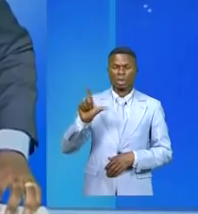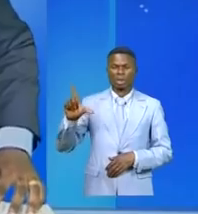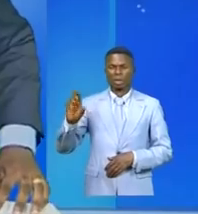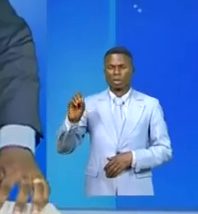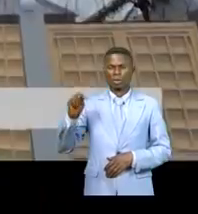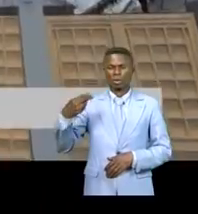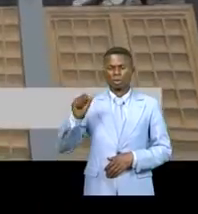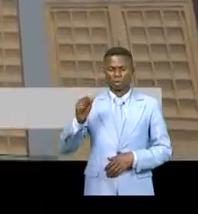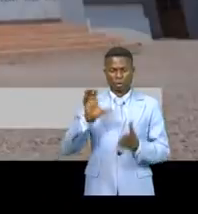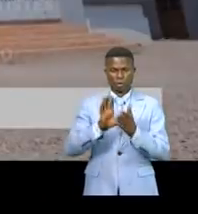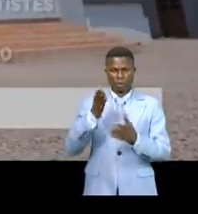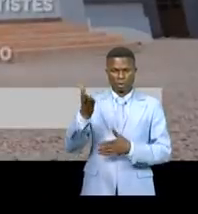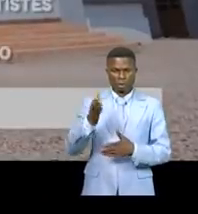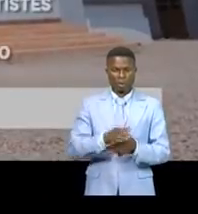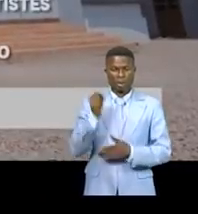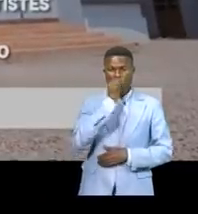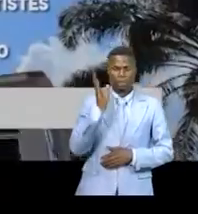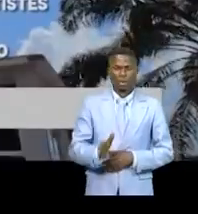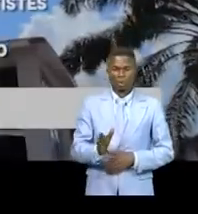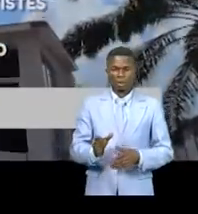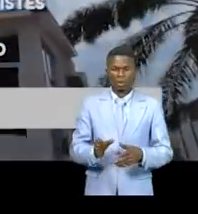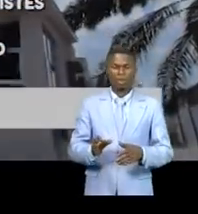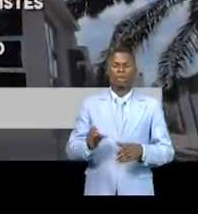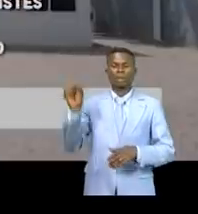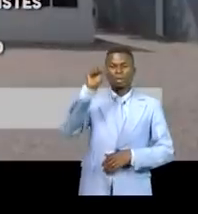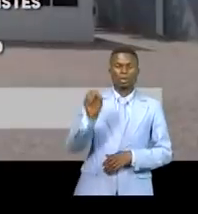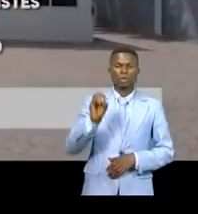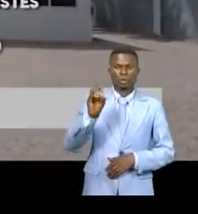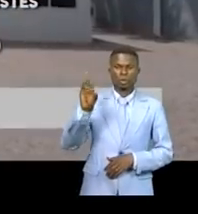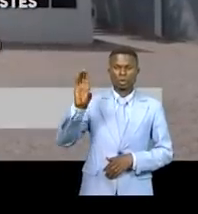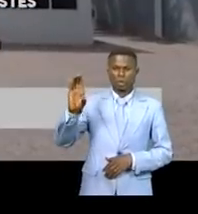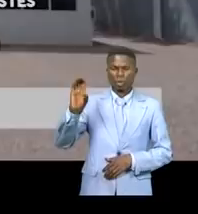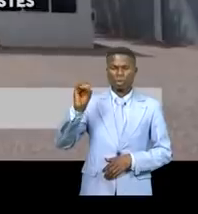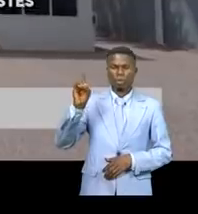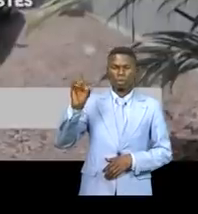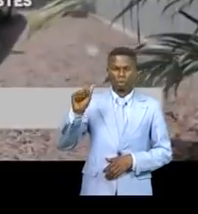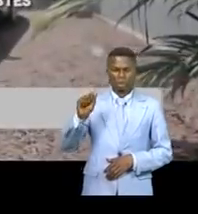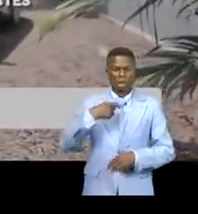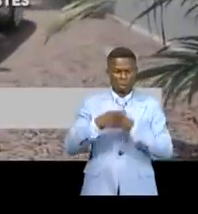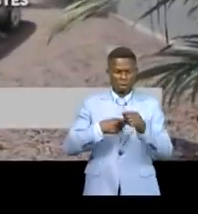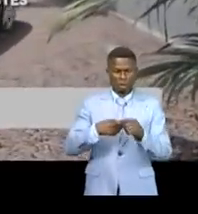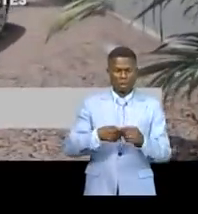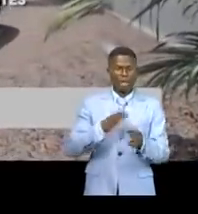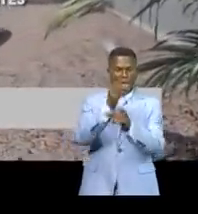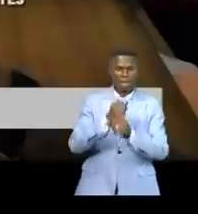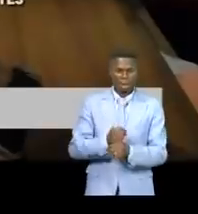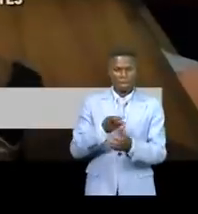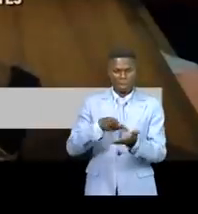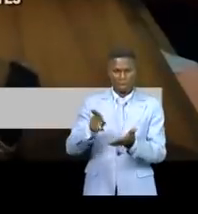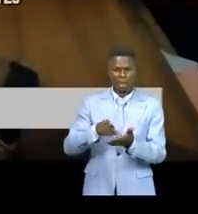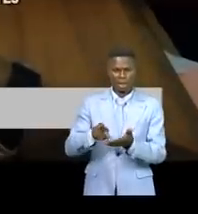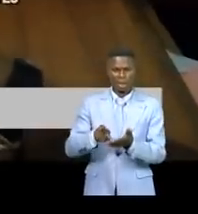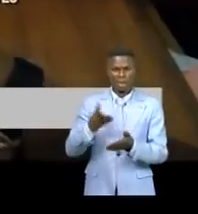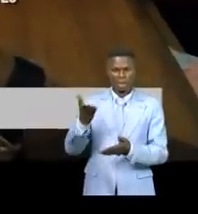Akoloba, suivez. Les artistes affiliés à la SOCODA, Société Nationale des Droits d'Auteur, ont commencé à percevoir l'argent qui leur est dû